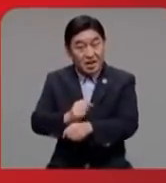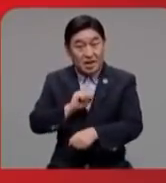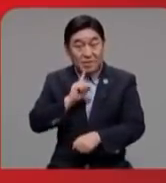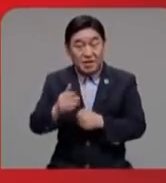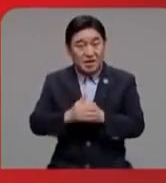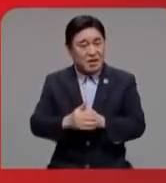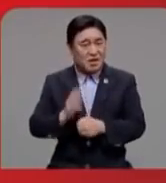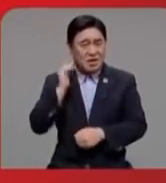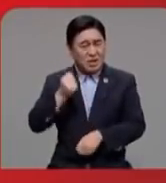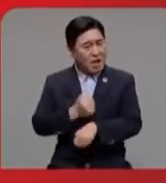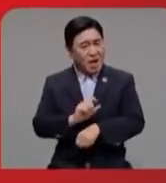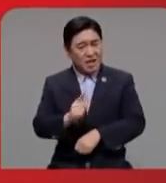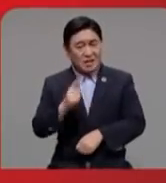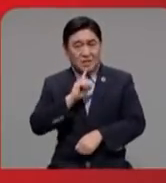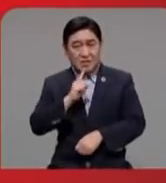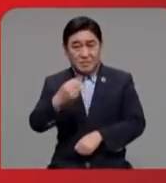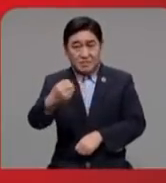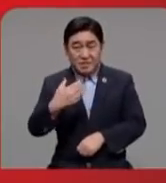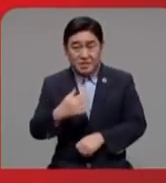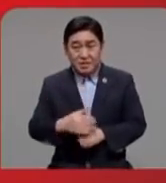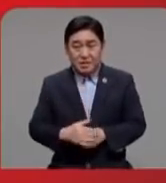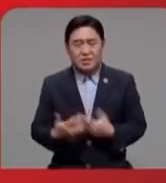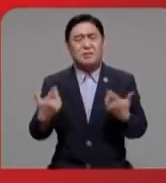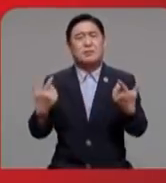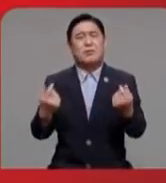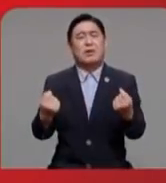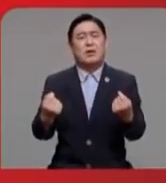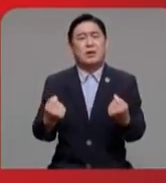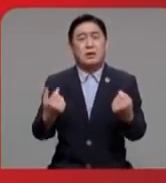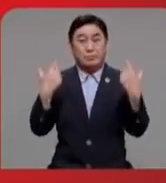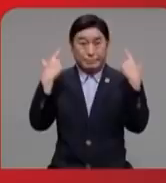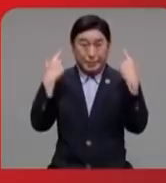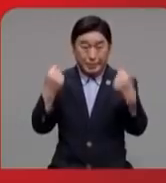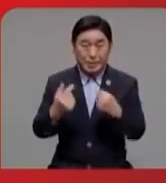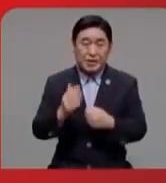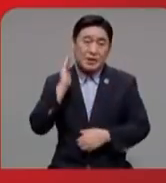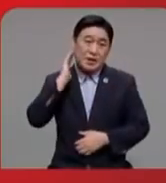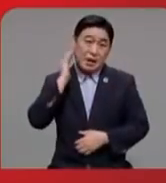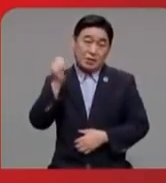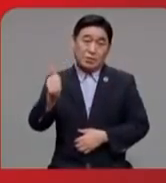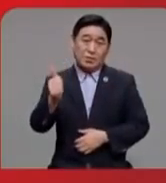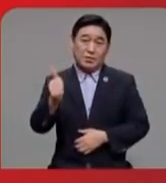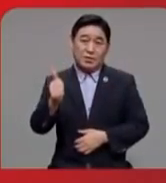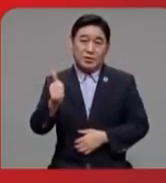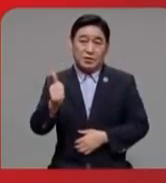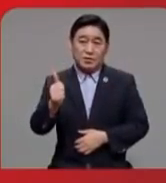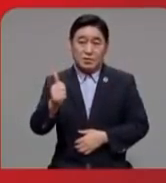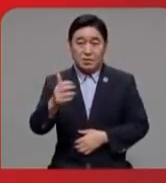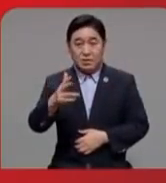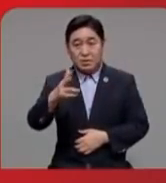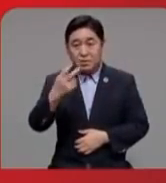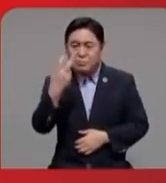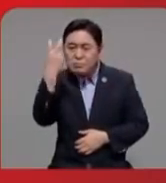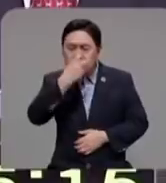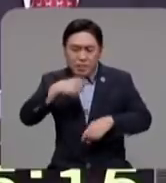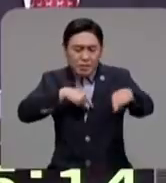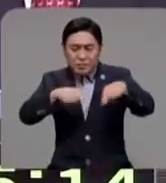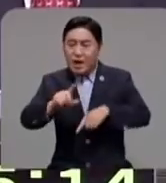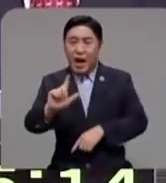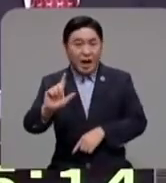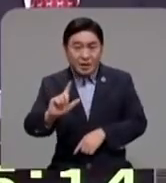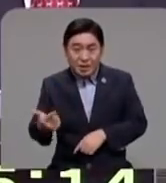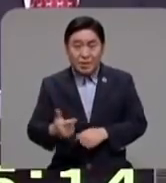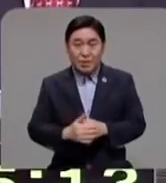거 아니다. 그렇죠. 시스템을 잘 만들어야죠. 네. 지금 마찬가지로 네. 대통령이 수사지휘하는 것도 아닙니다.